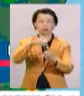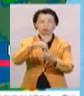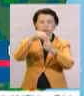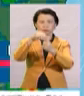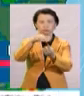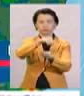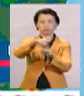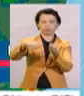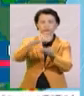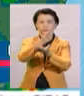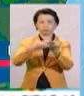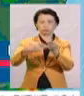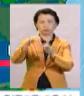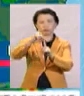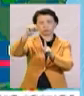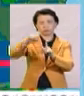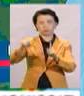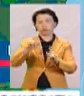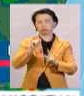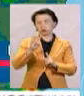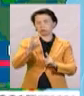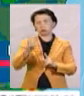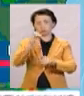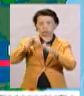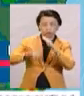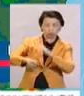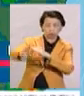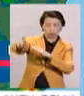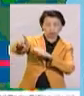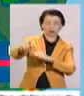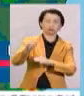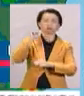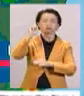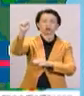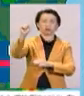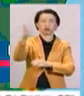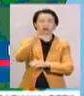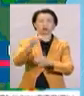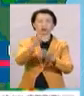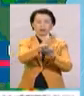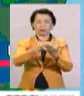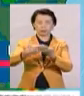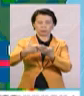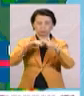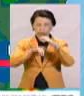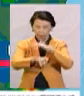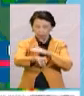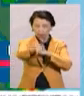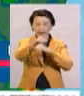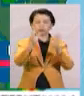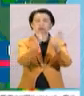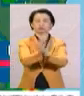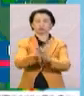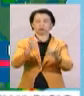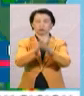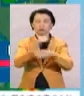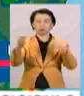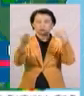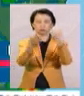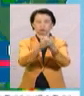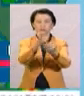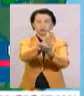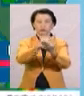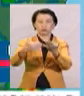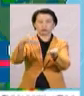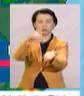di sekitar bahagian Sandakan, Tawau dan juga pedalaman negeri Sabah dan juga bahagian pedalaman negeri Sarawak sehinggalah ke